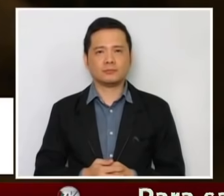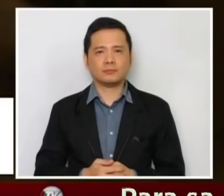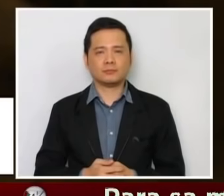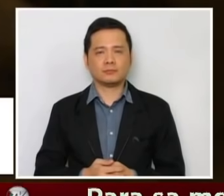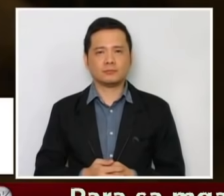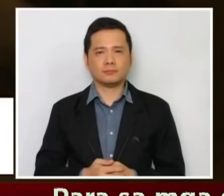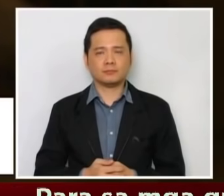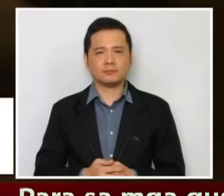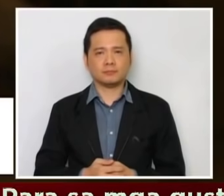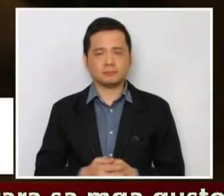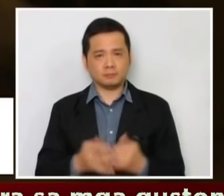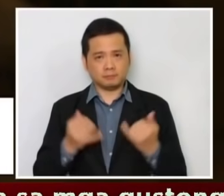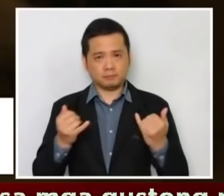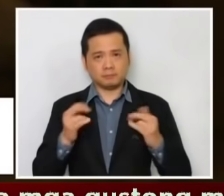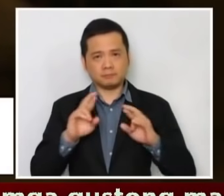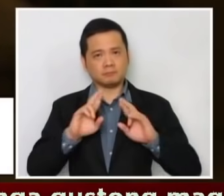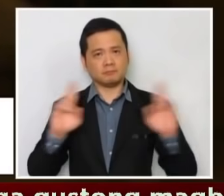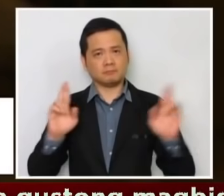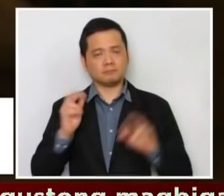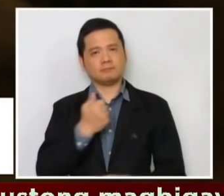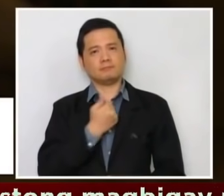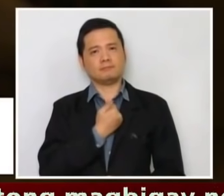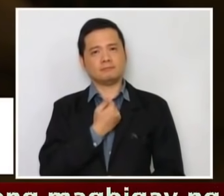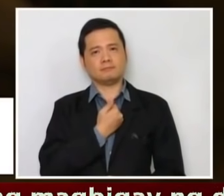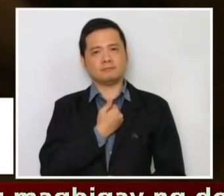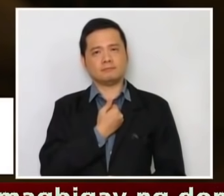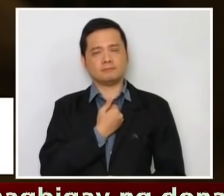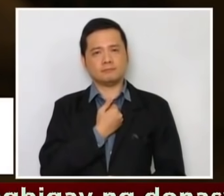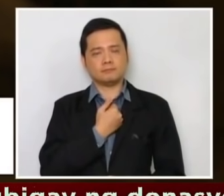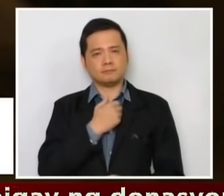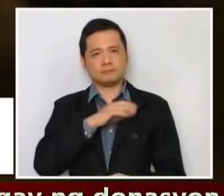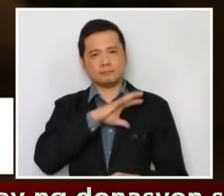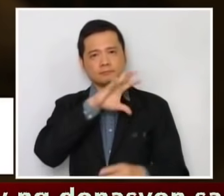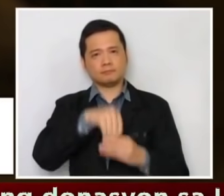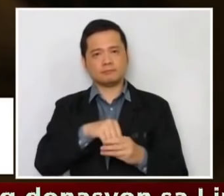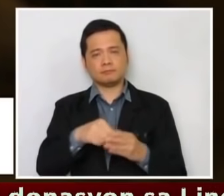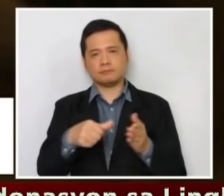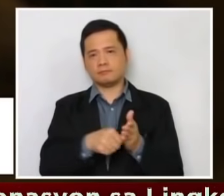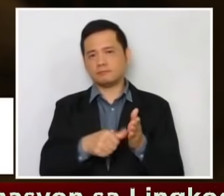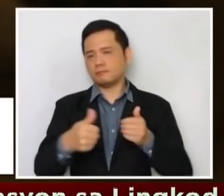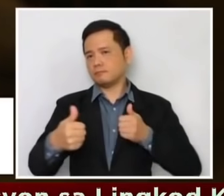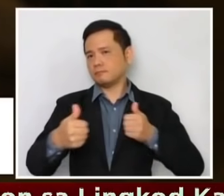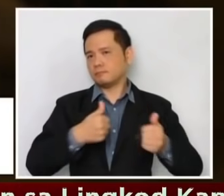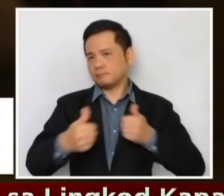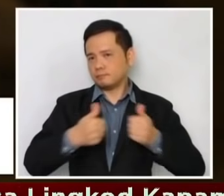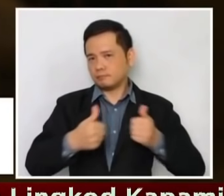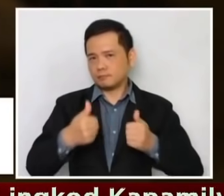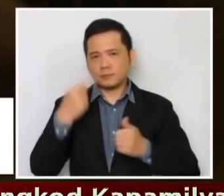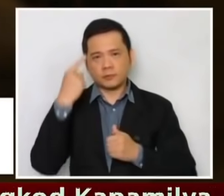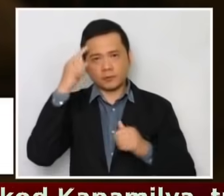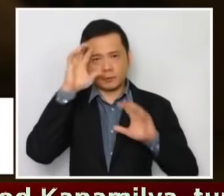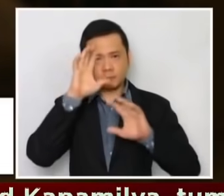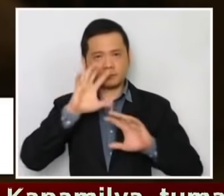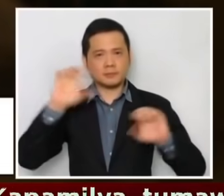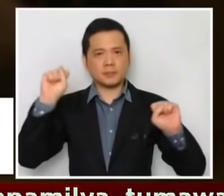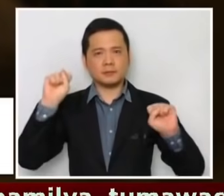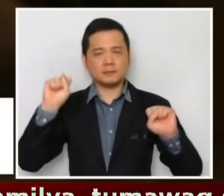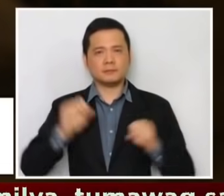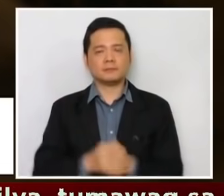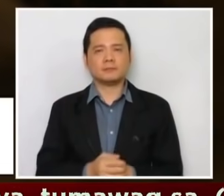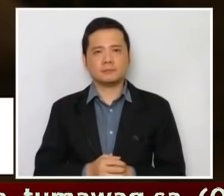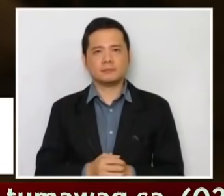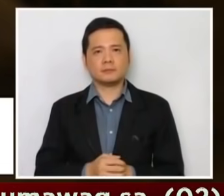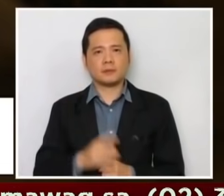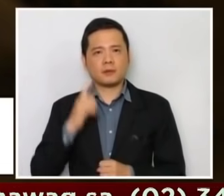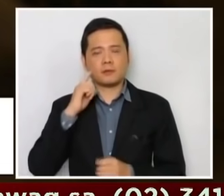Inihahain ko ang aking sarili bilang kandidato sa pagkapangulo sa halalan